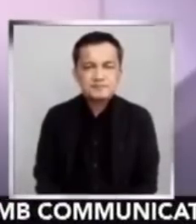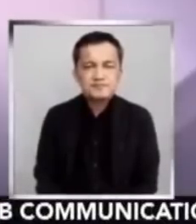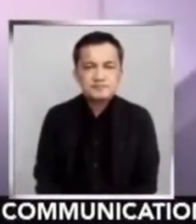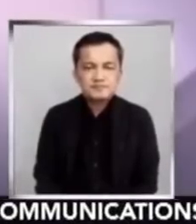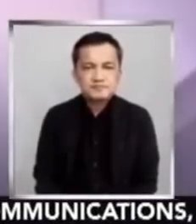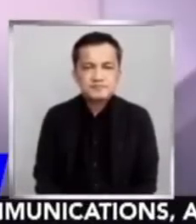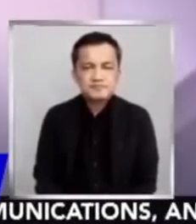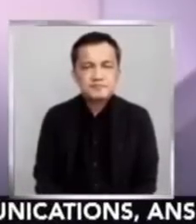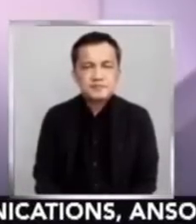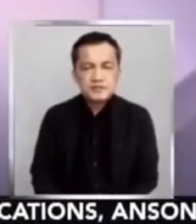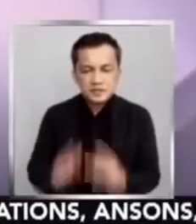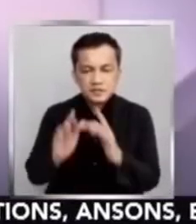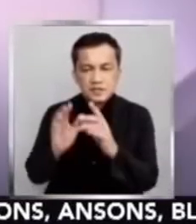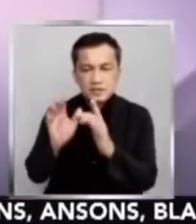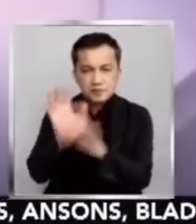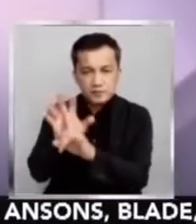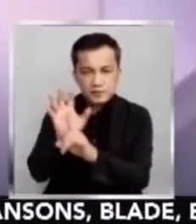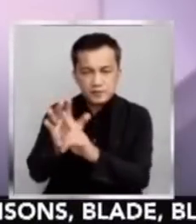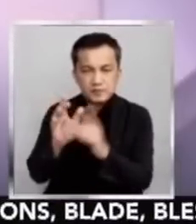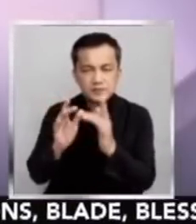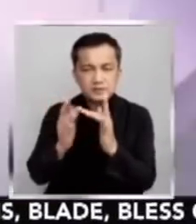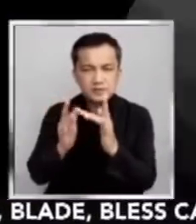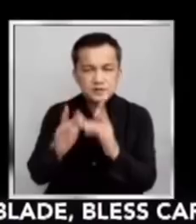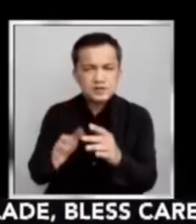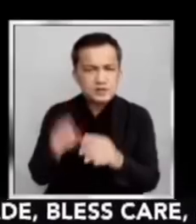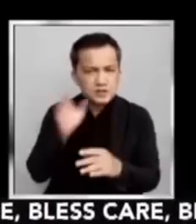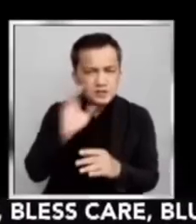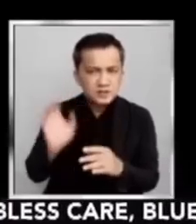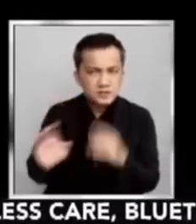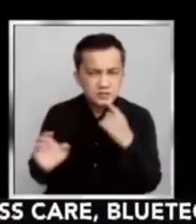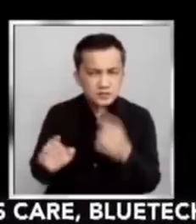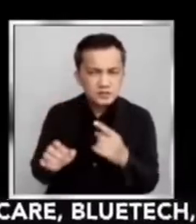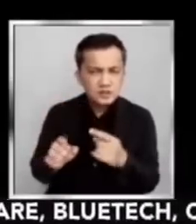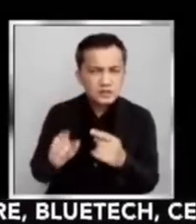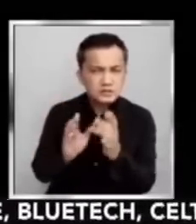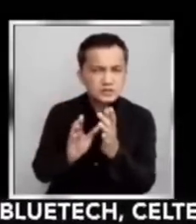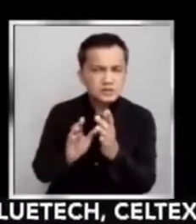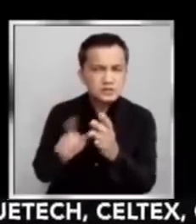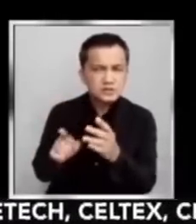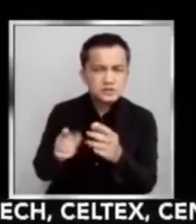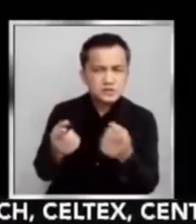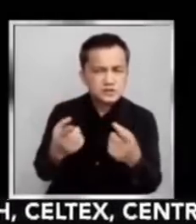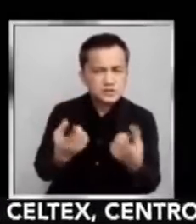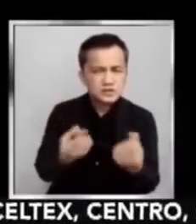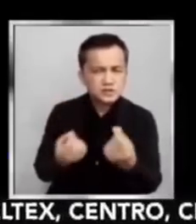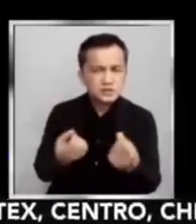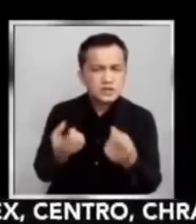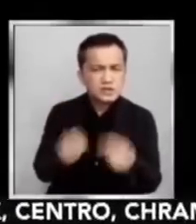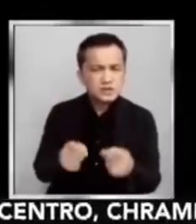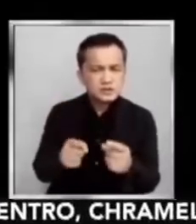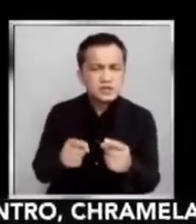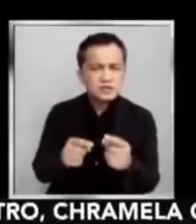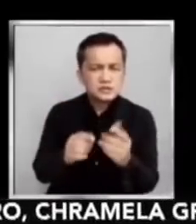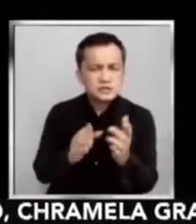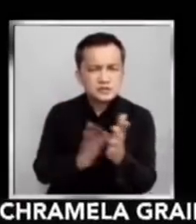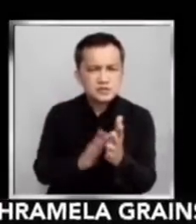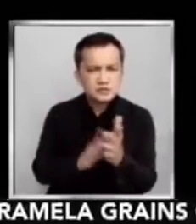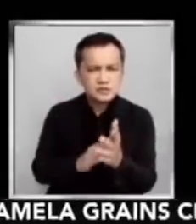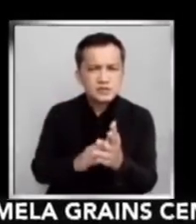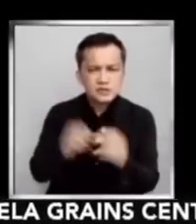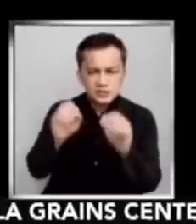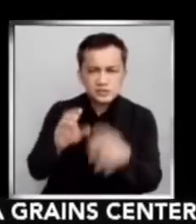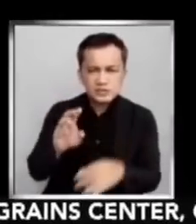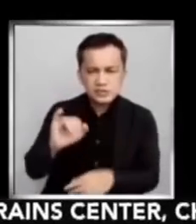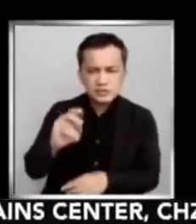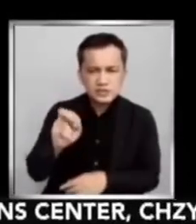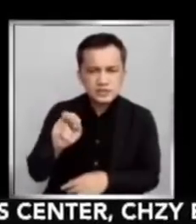Viral ngayon online ang kakaibang PTA meeting sa isang eskwelahan sa Misamis Occidental. Si Teacher Jeric Maribao may pabigas